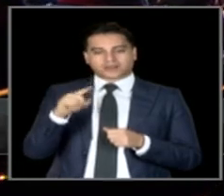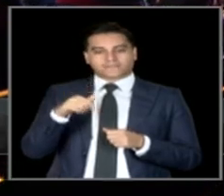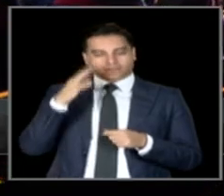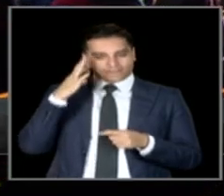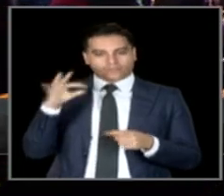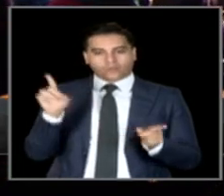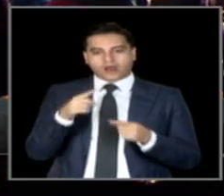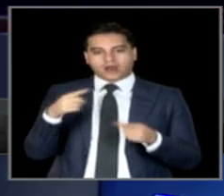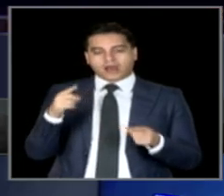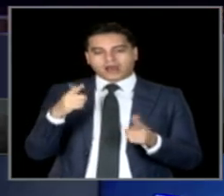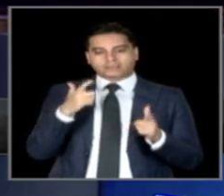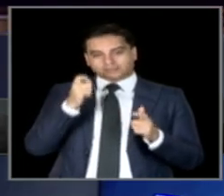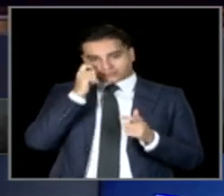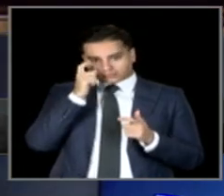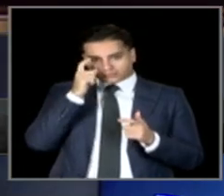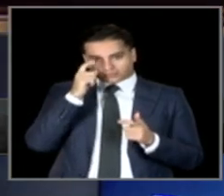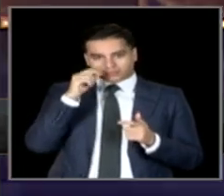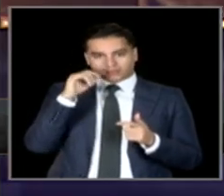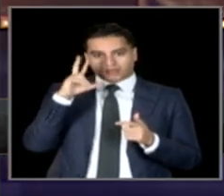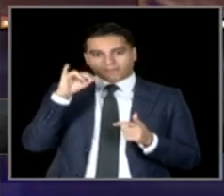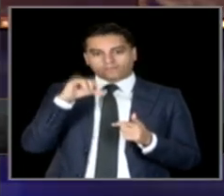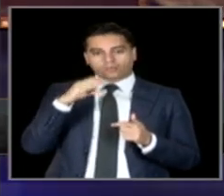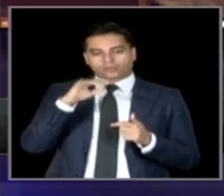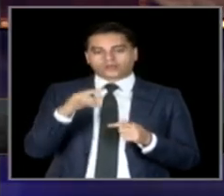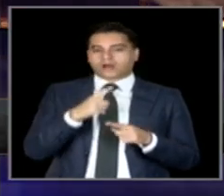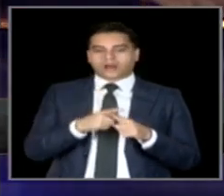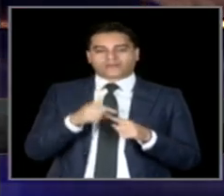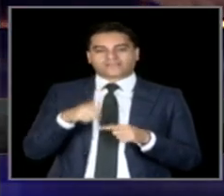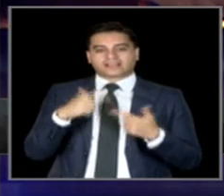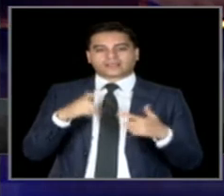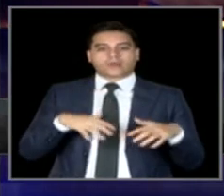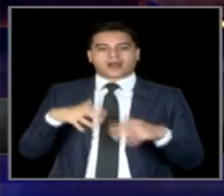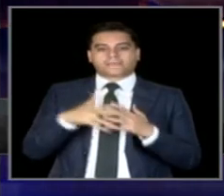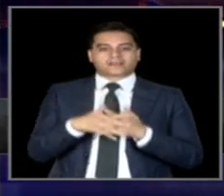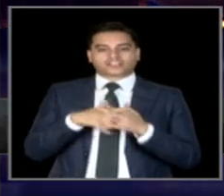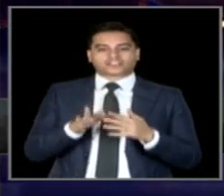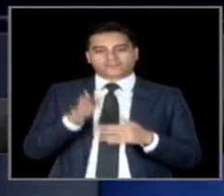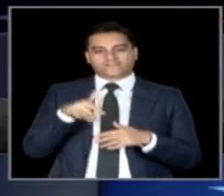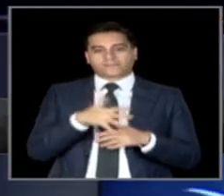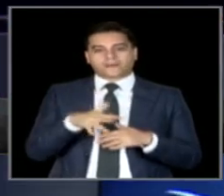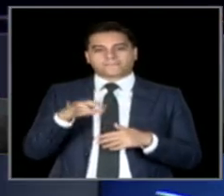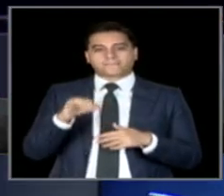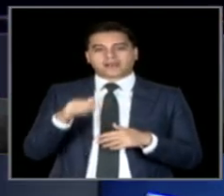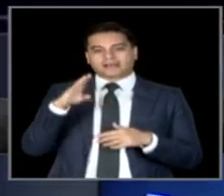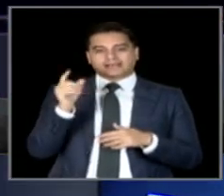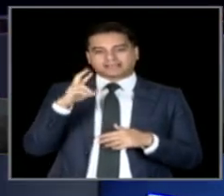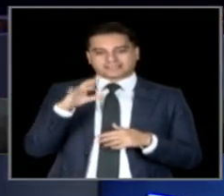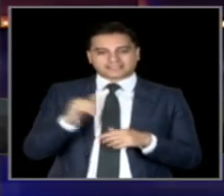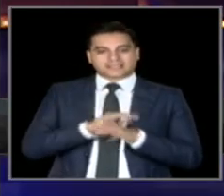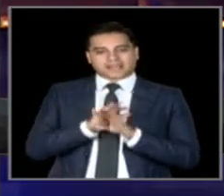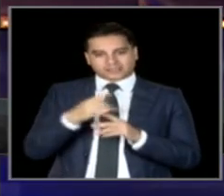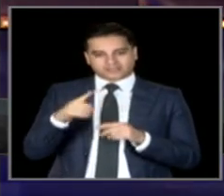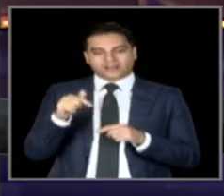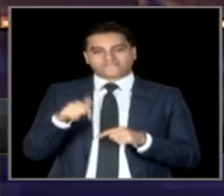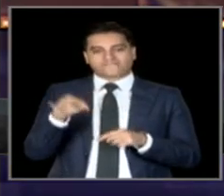ملحن أغنية خلي السلاح صاحي؟ محمد الموجي. غلط. في أي من دول أمريكا الشمالية يقع نهر ماكنزي؟ كندا. صح.